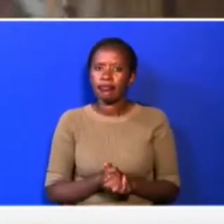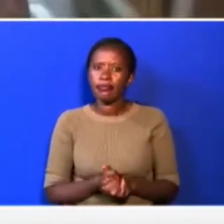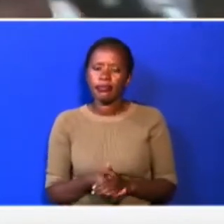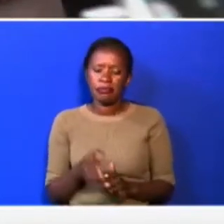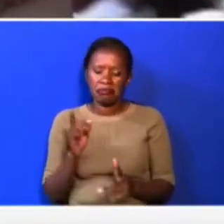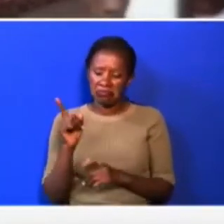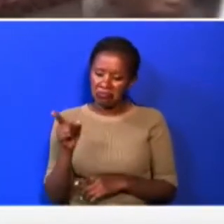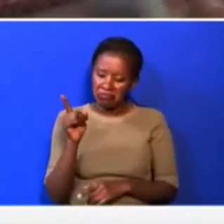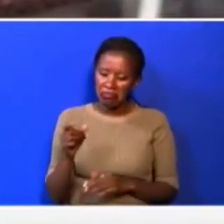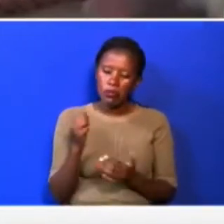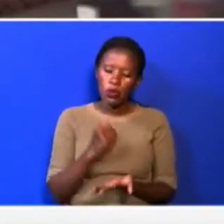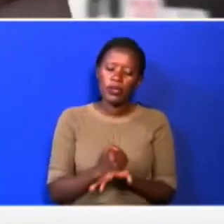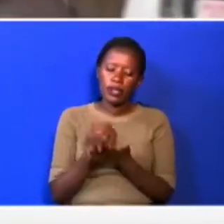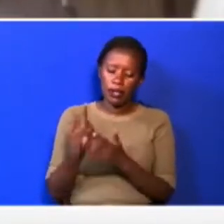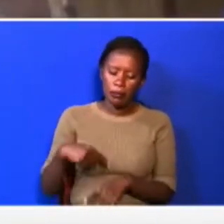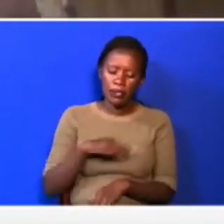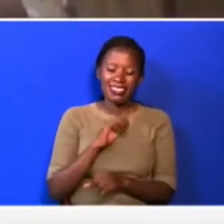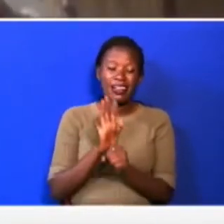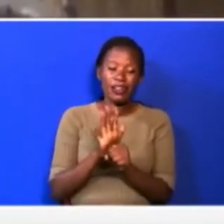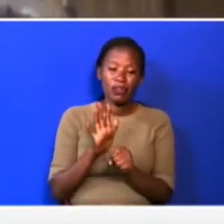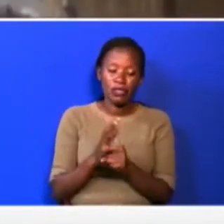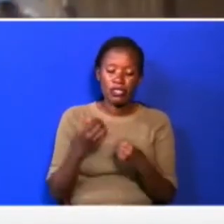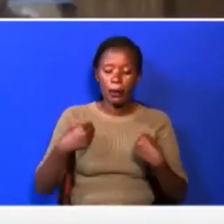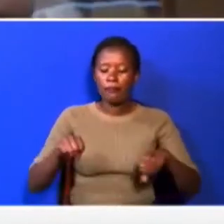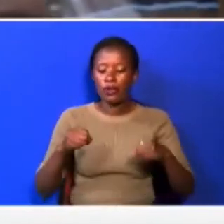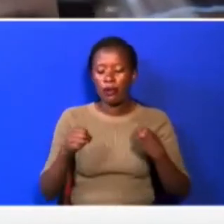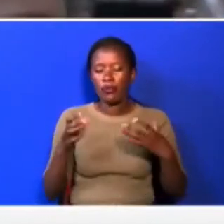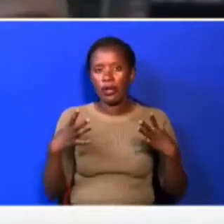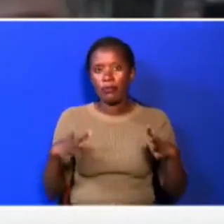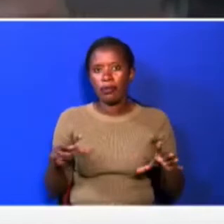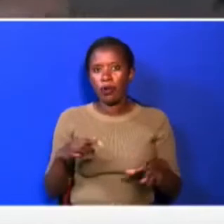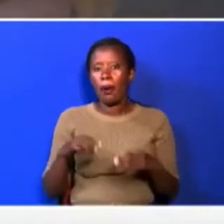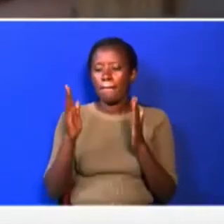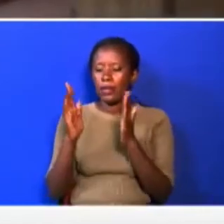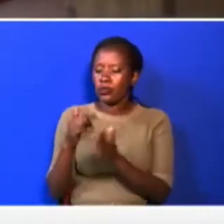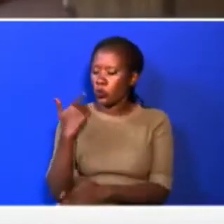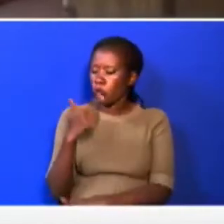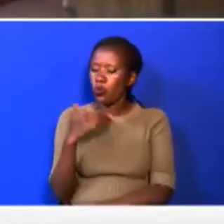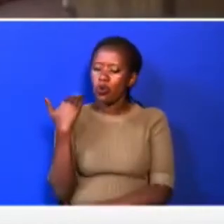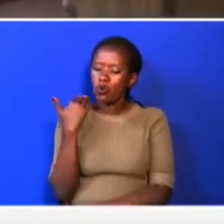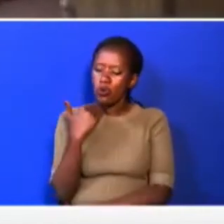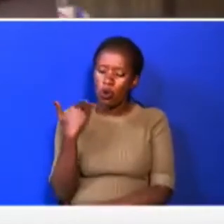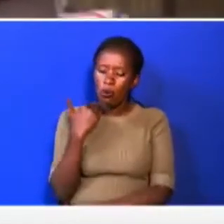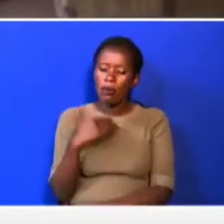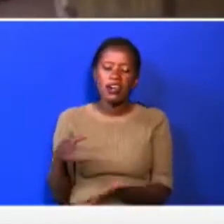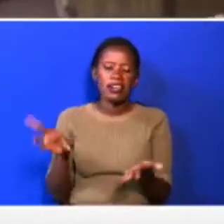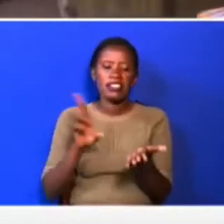itasaidia na itasaidia watu wa bodaboda ili yule mtu yote ambaye ni mharifu hataweza